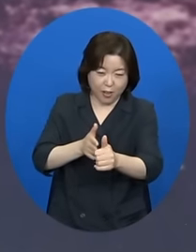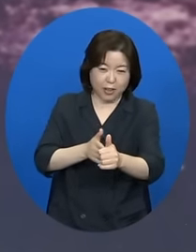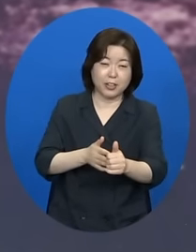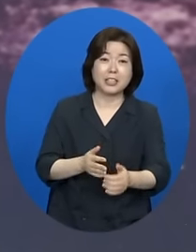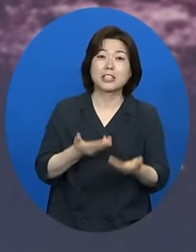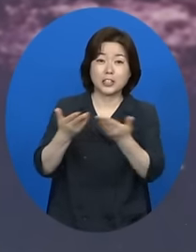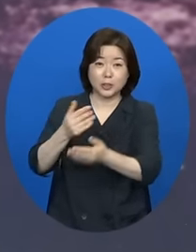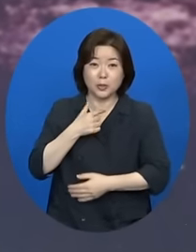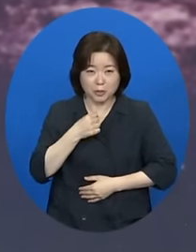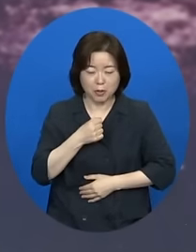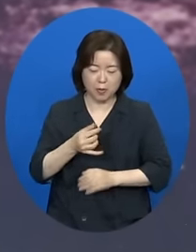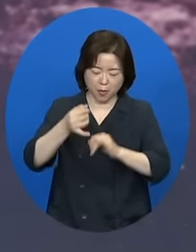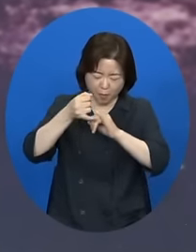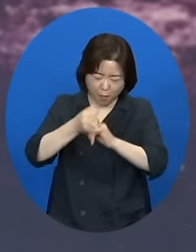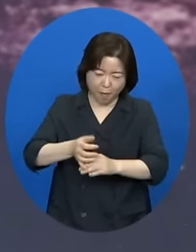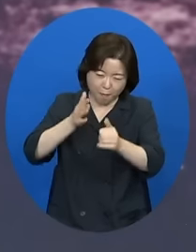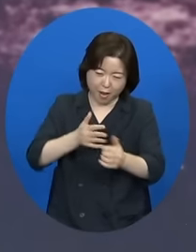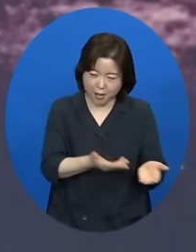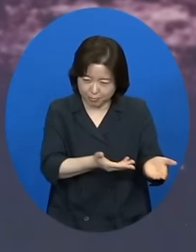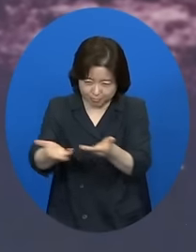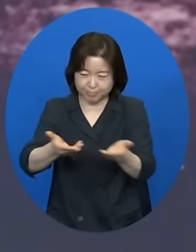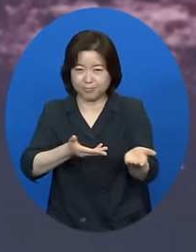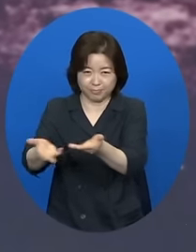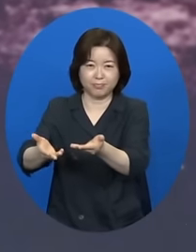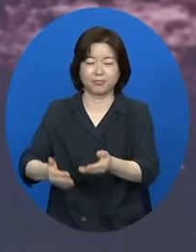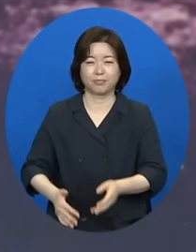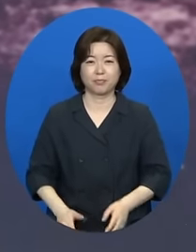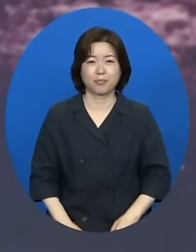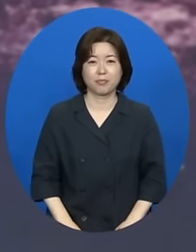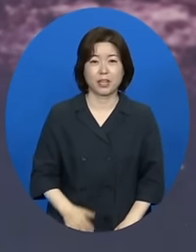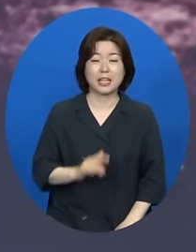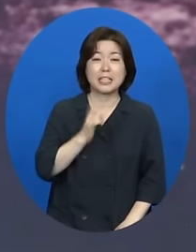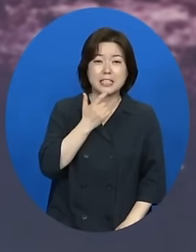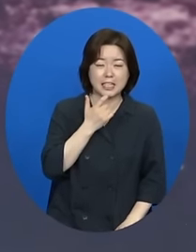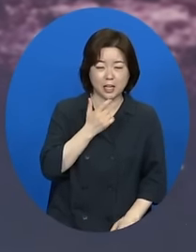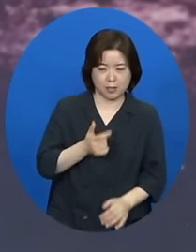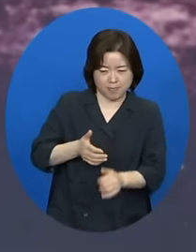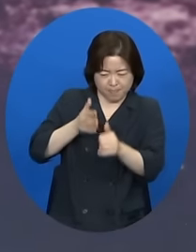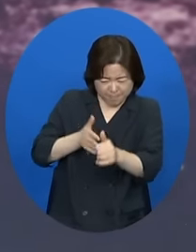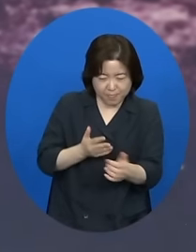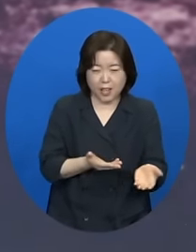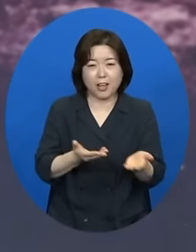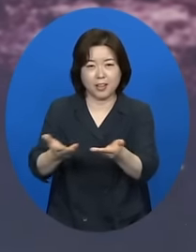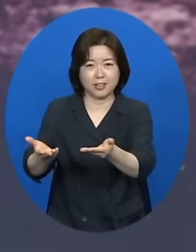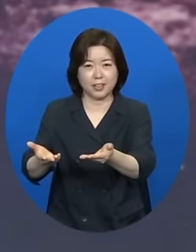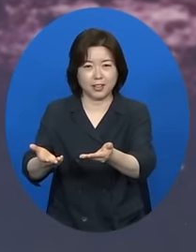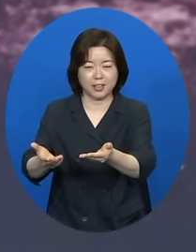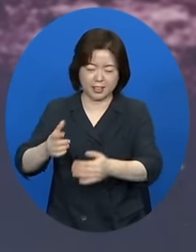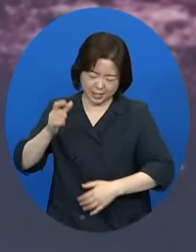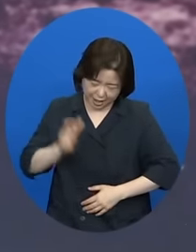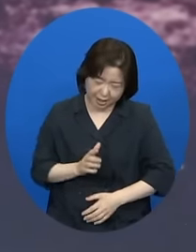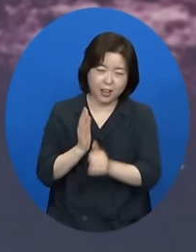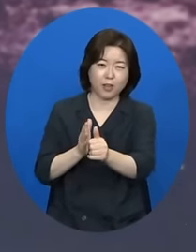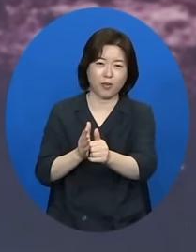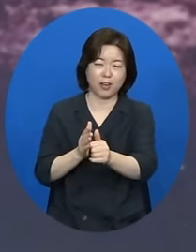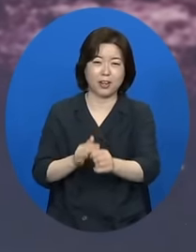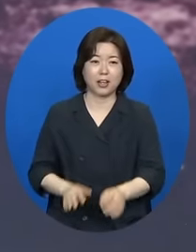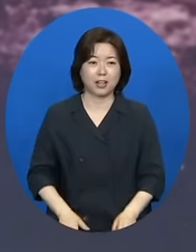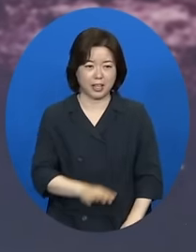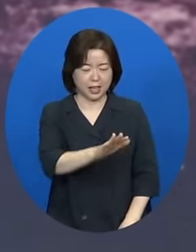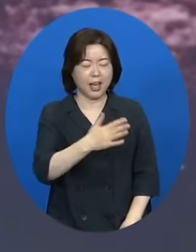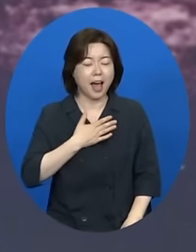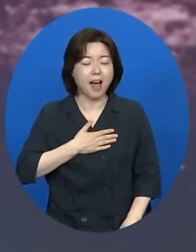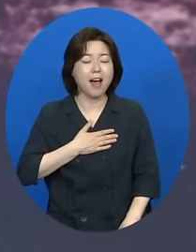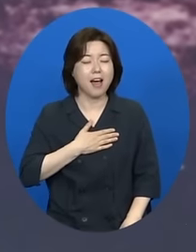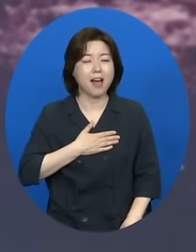거면 강권하셔야 돼요. 야곱이 처음에는 이렇게 했다가 강권하니까 나중에 에서가 그래 너의 마음을 내가 받을게